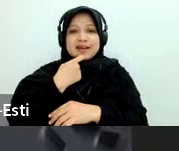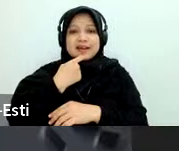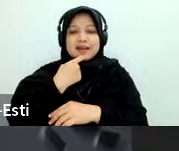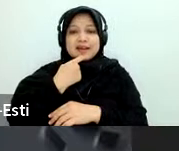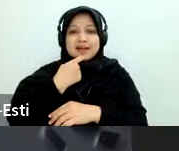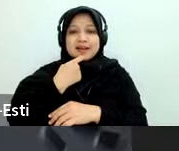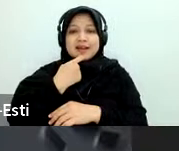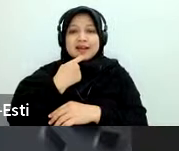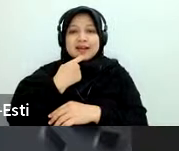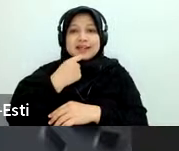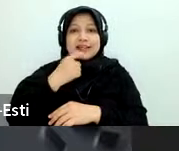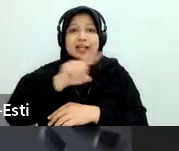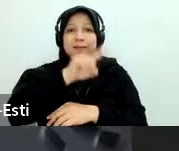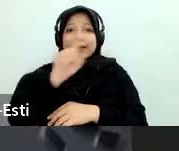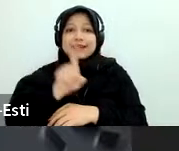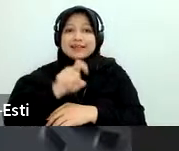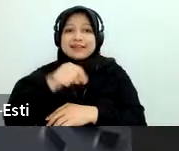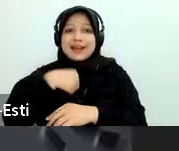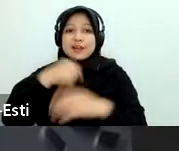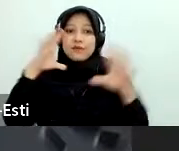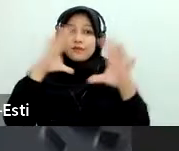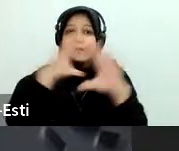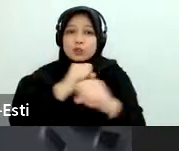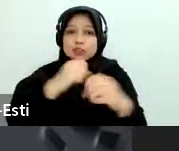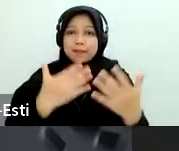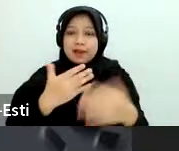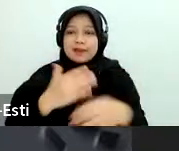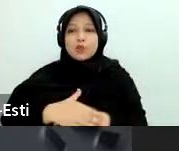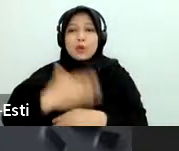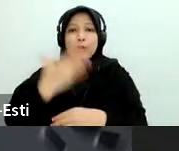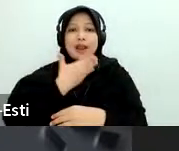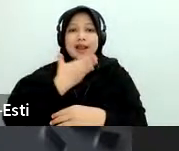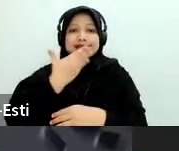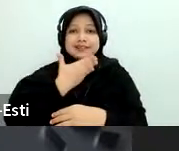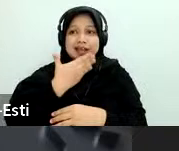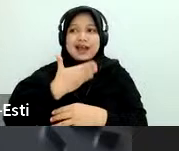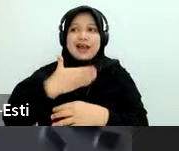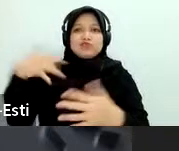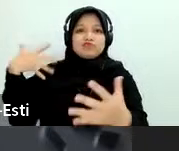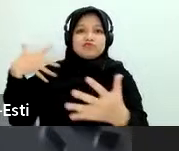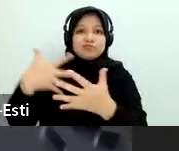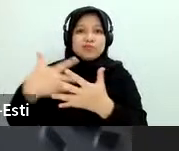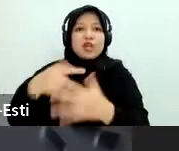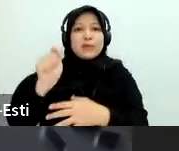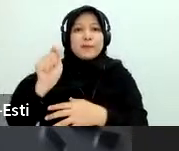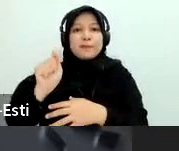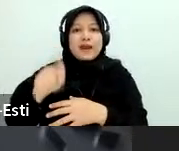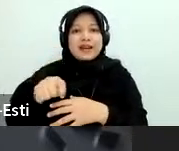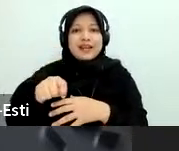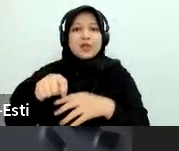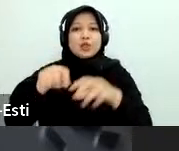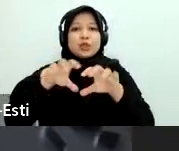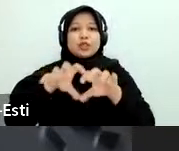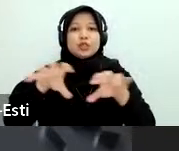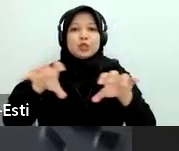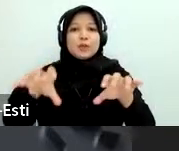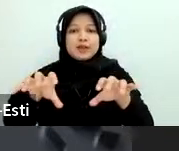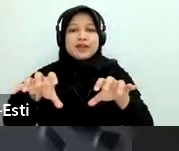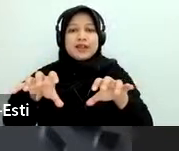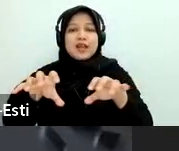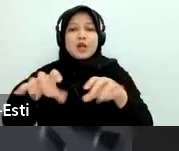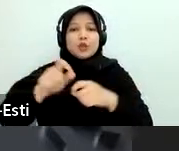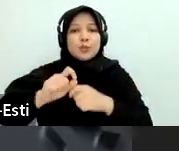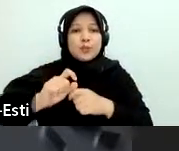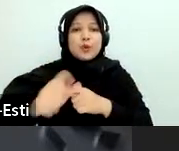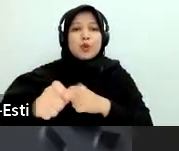dari pertanyaan saya adalah bagaimana bahasa selama ini digunakan sebagai instrumen untuk memberikan pengaruh terhadap proses